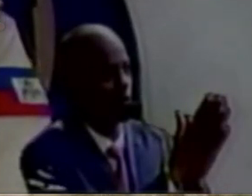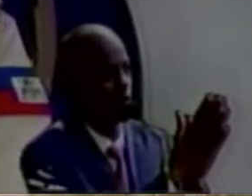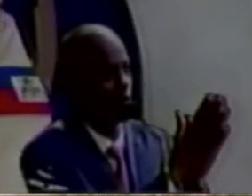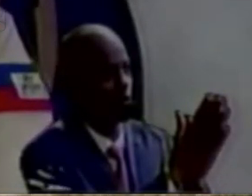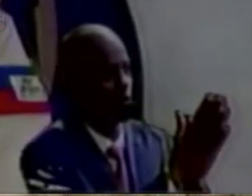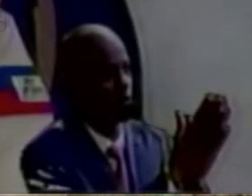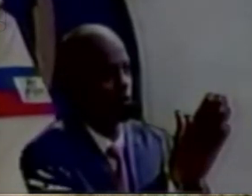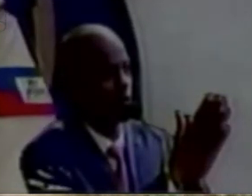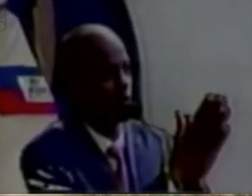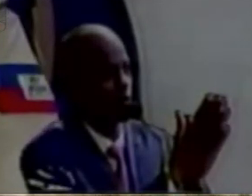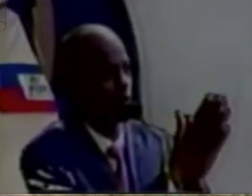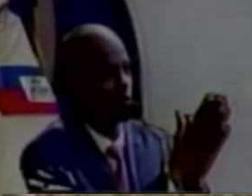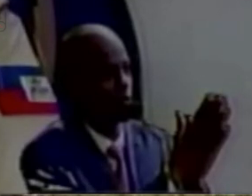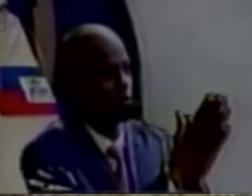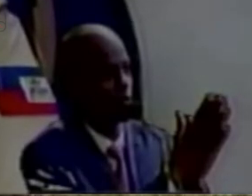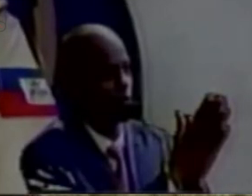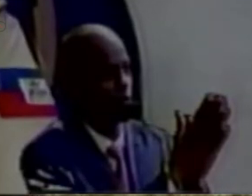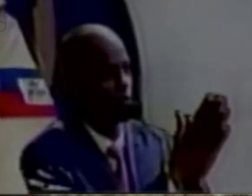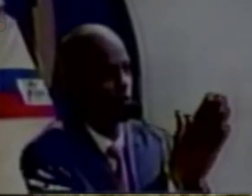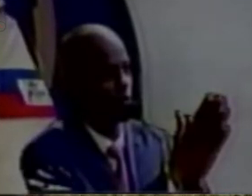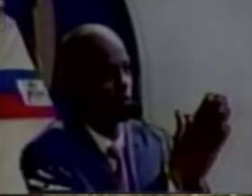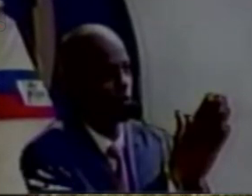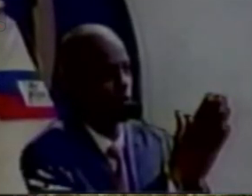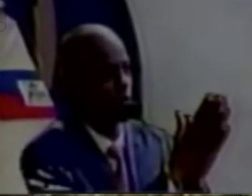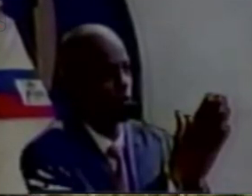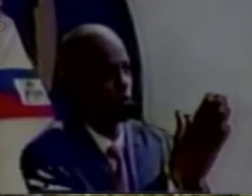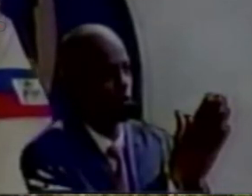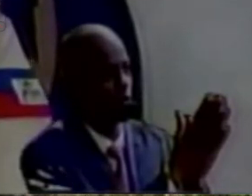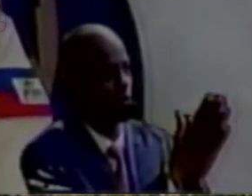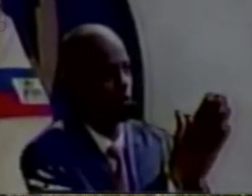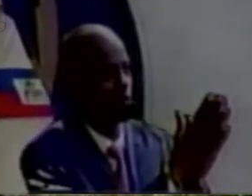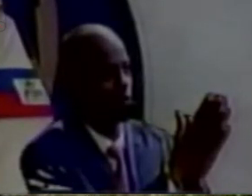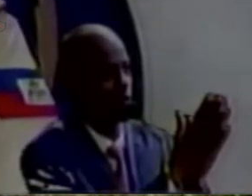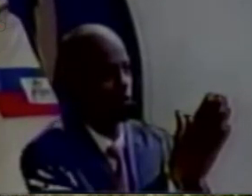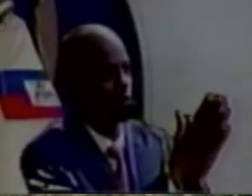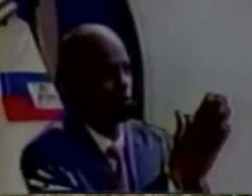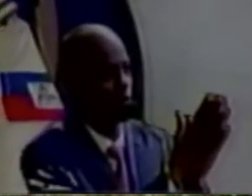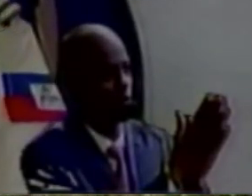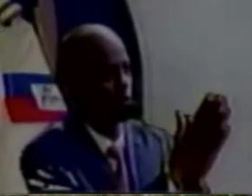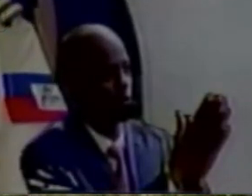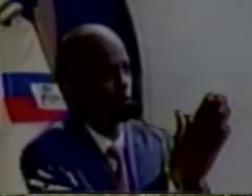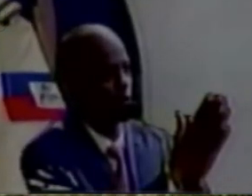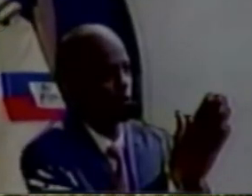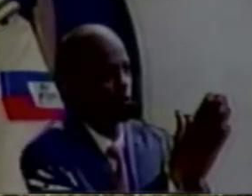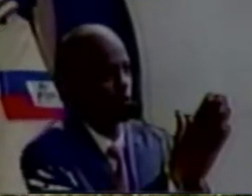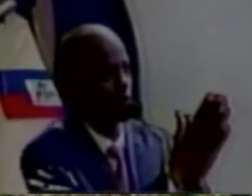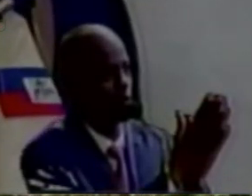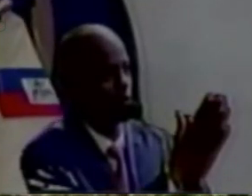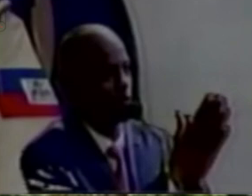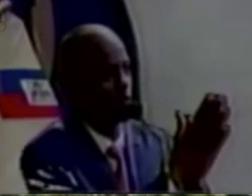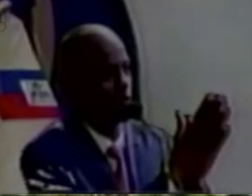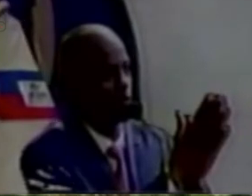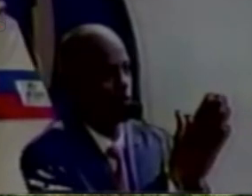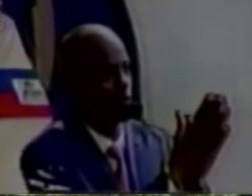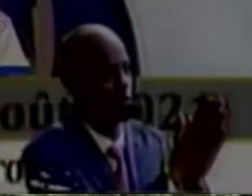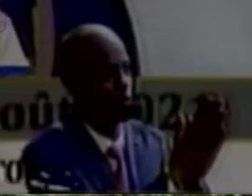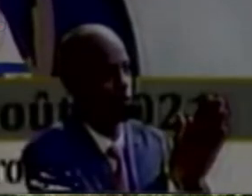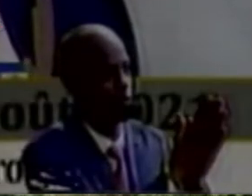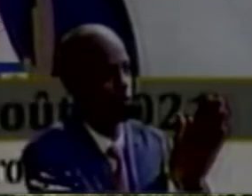encore plus. Il y a plusieurs unités qui dépêchent sur toute route là, en